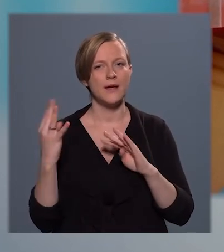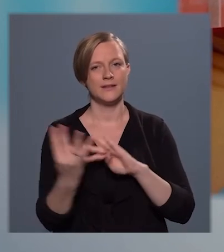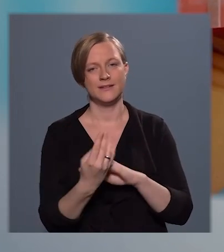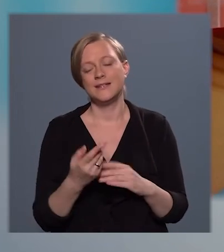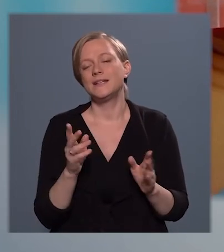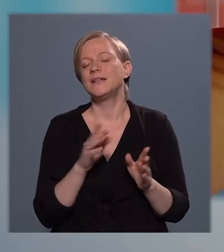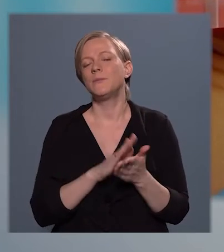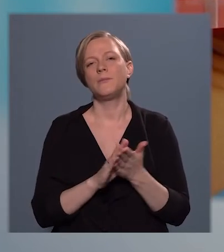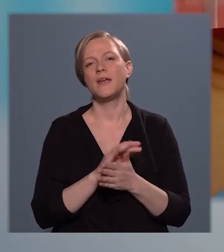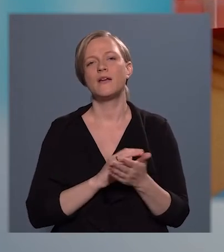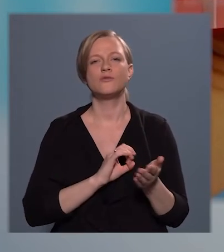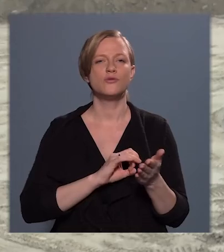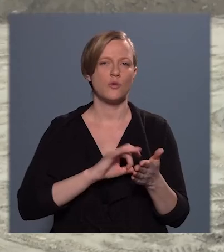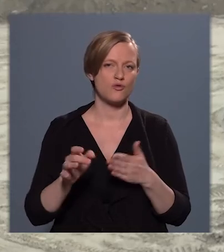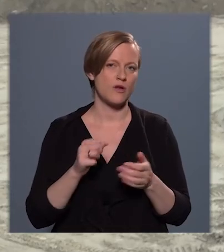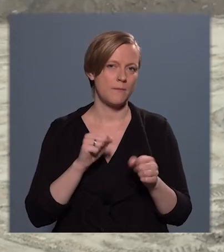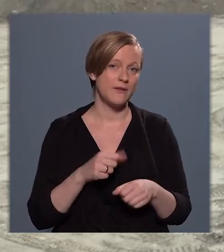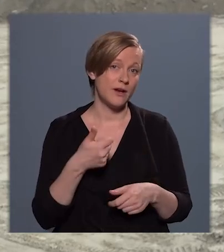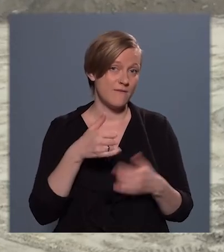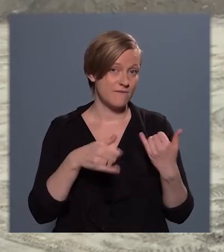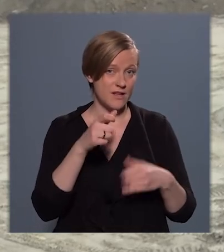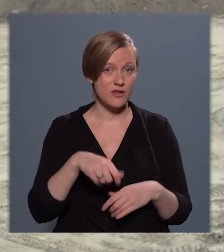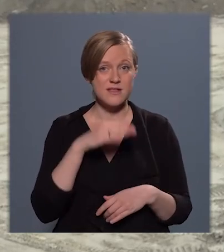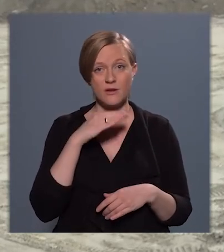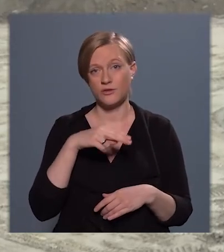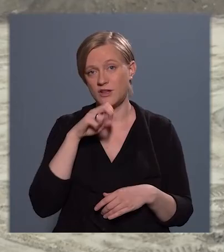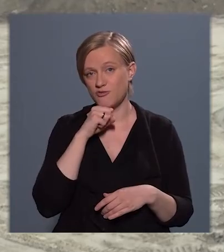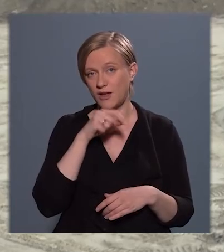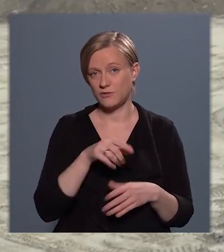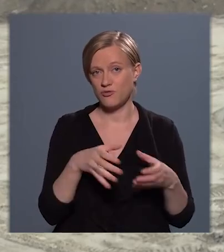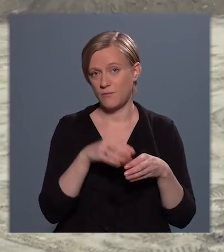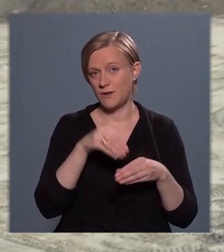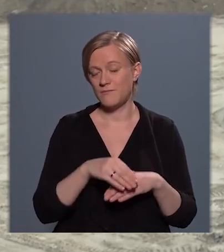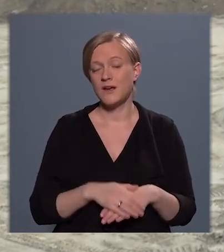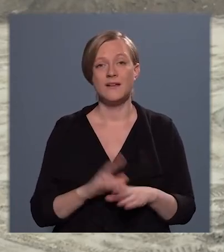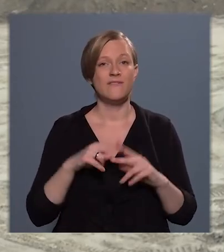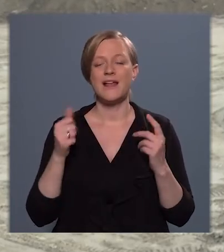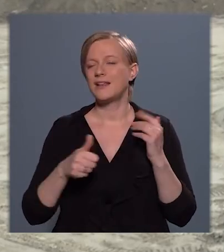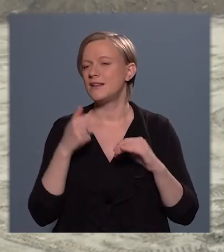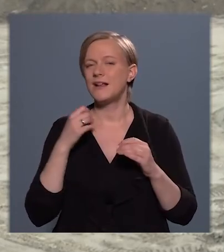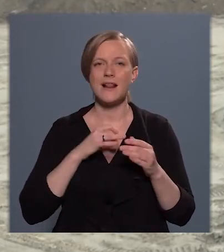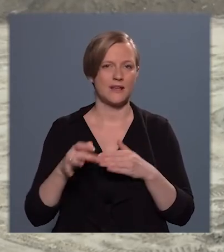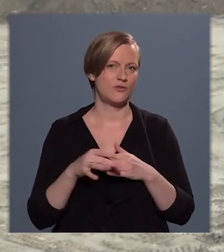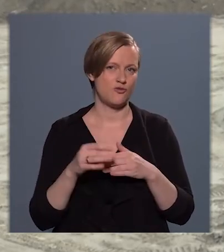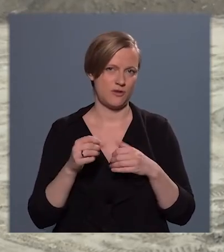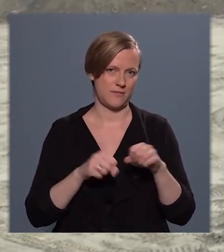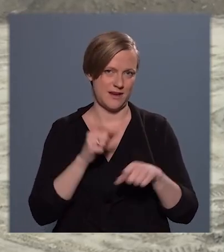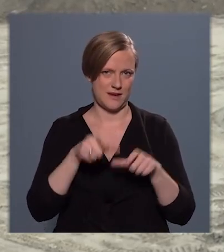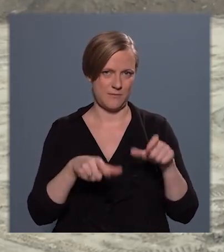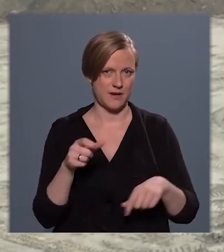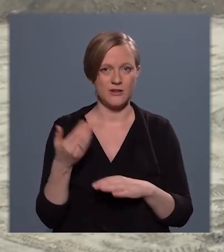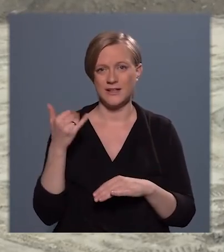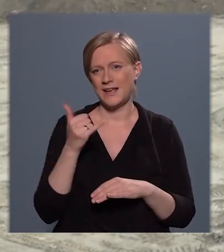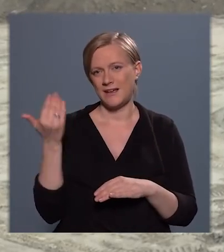bír. Van egy versenyzőnk a csapatunkban, Szalontai Sándor, aki a világ egyik leggyorsabb kerékpárosa. Ezelőtt néhány